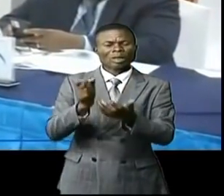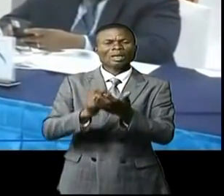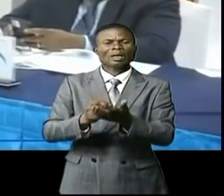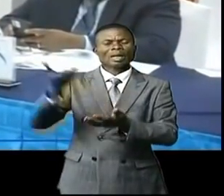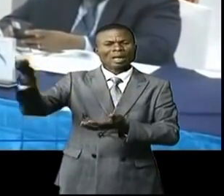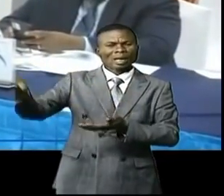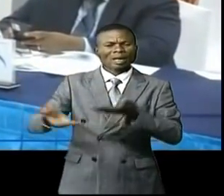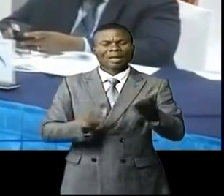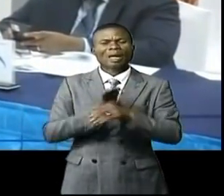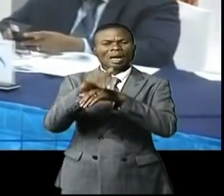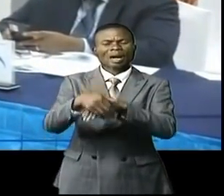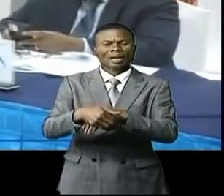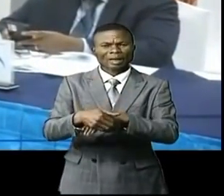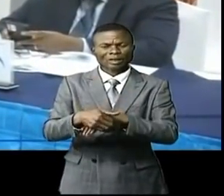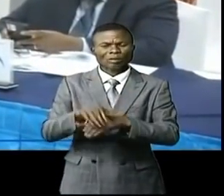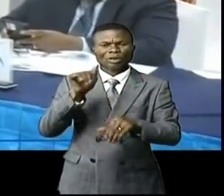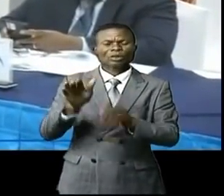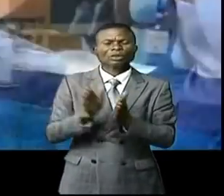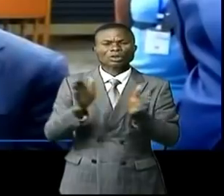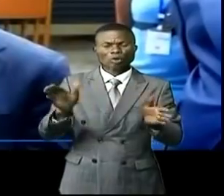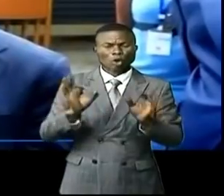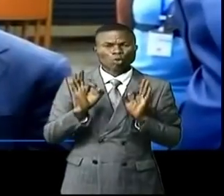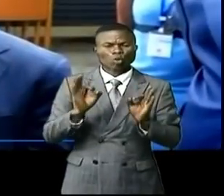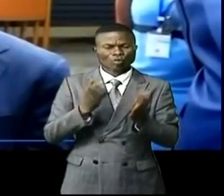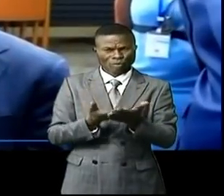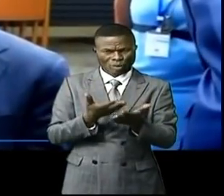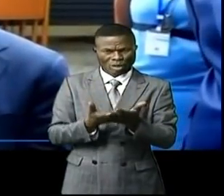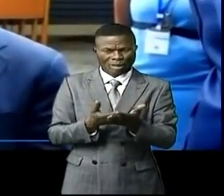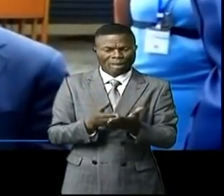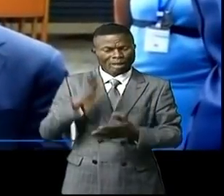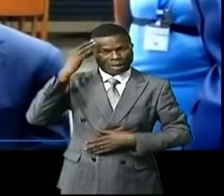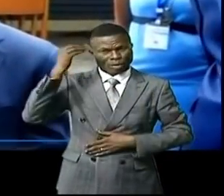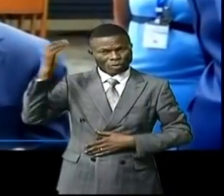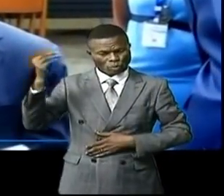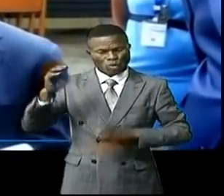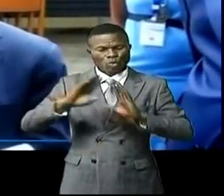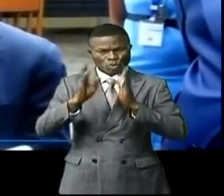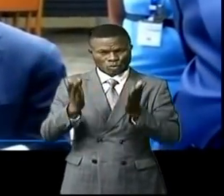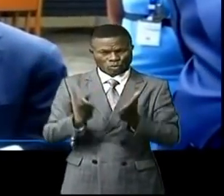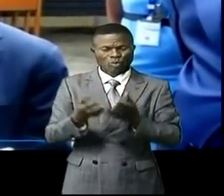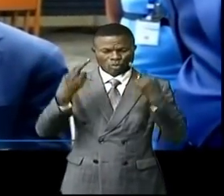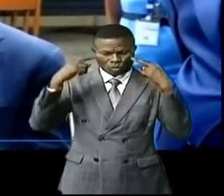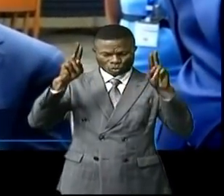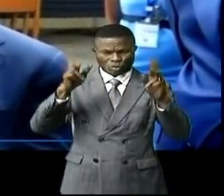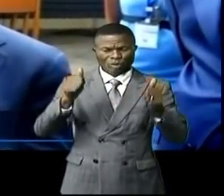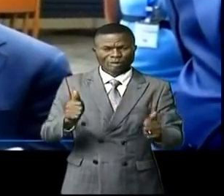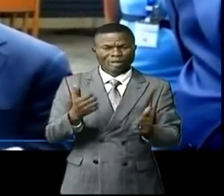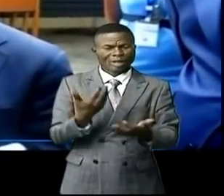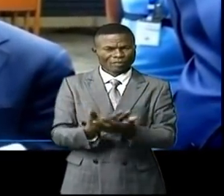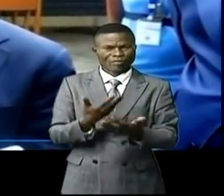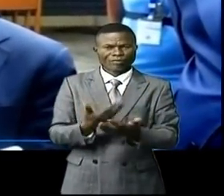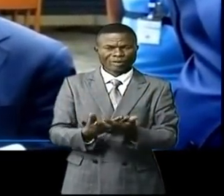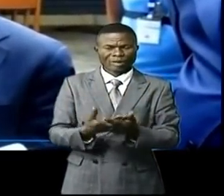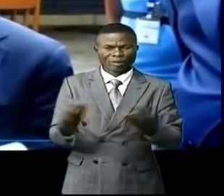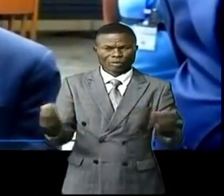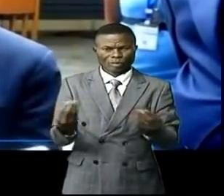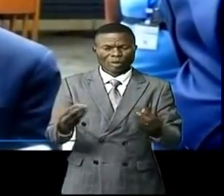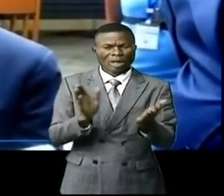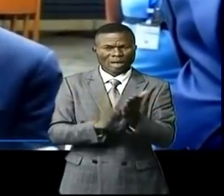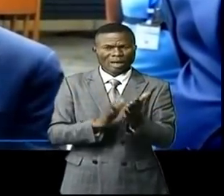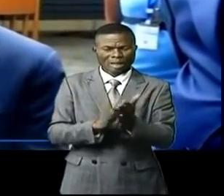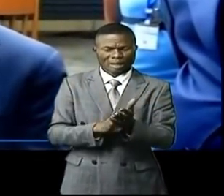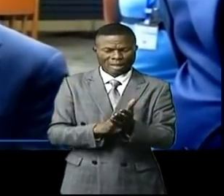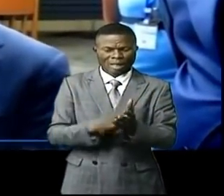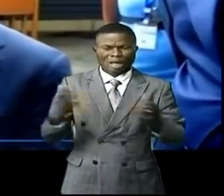directeur exécutif que nous allons lancer bientôt. Et nous espérons que cela va se faire rapidement pour que l'Institut